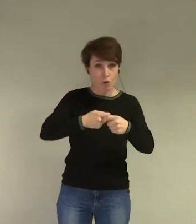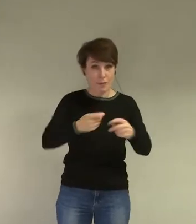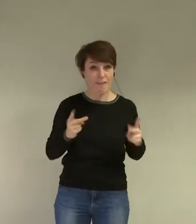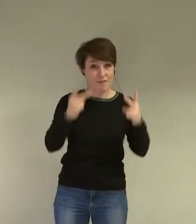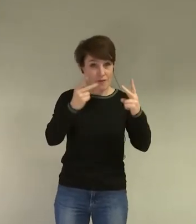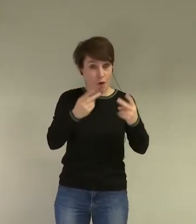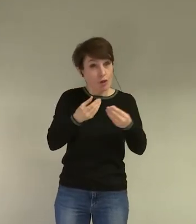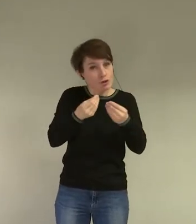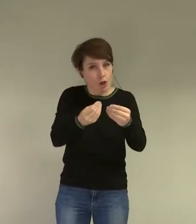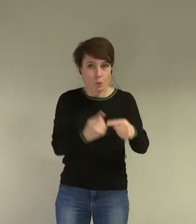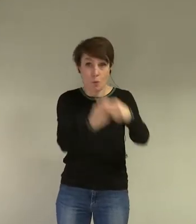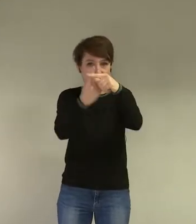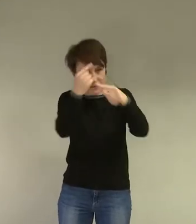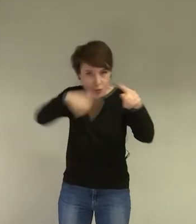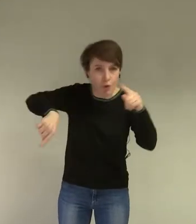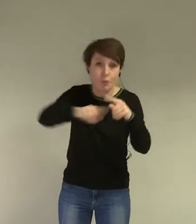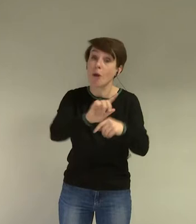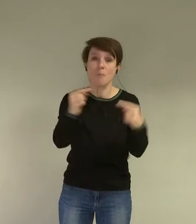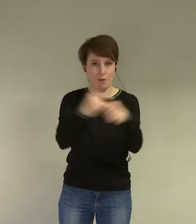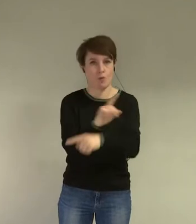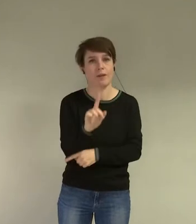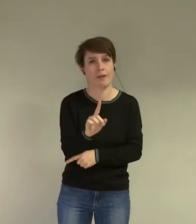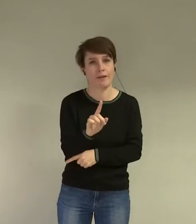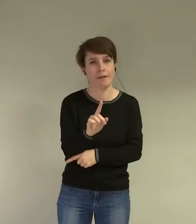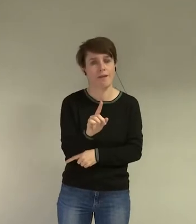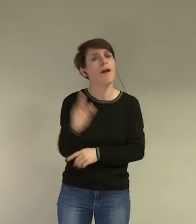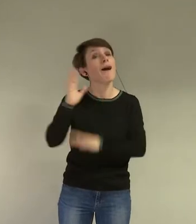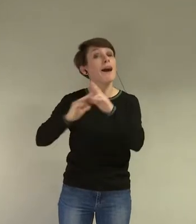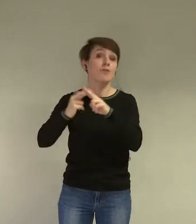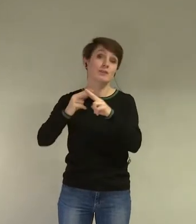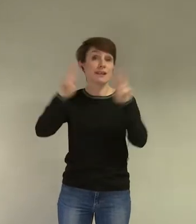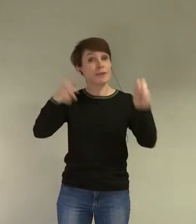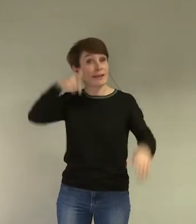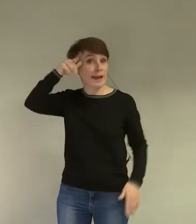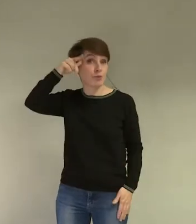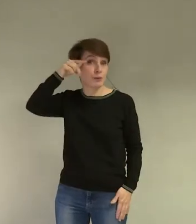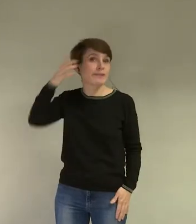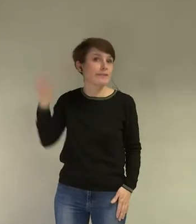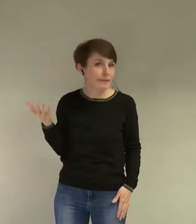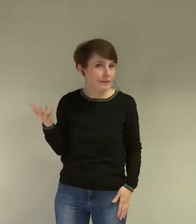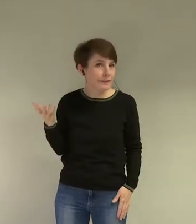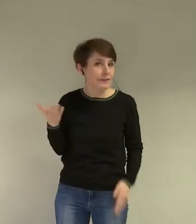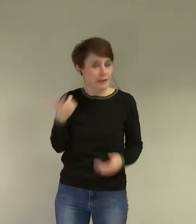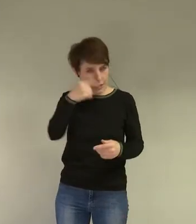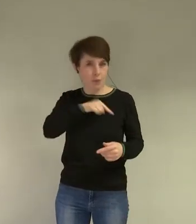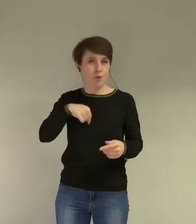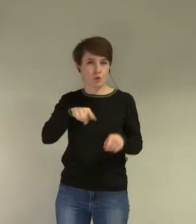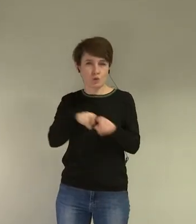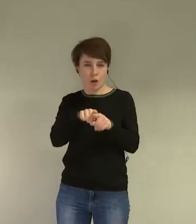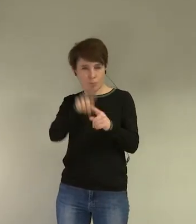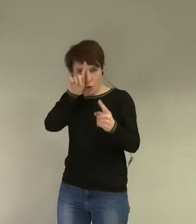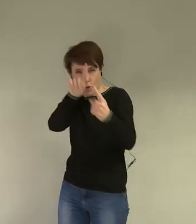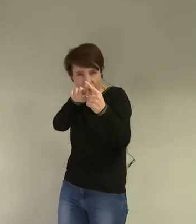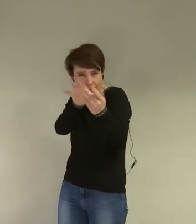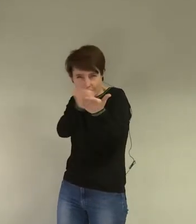non l inverse il ya pas si longtemps on a fait ça la république et c'est le cap qui guident notre action ici à grenoble sur tous